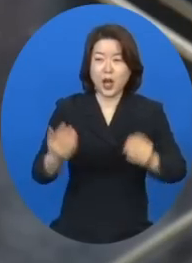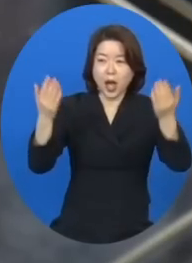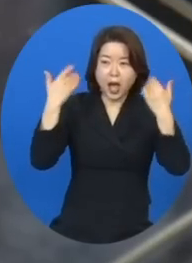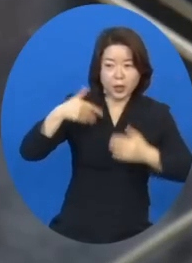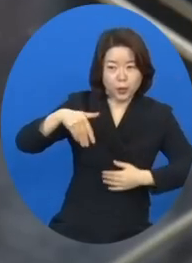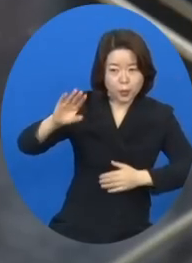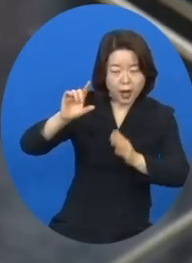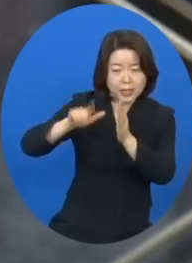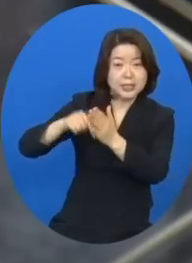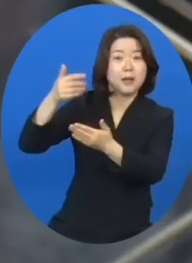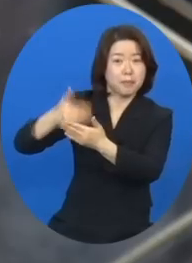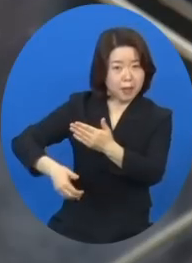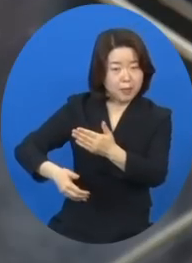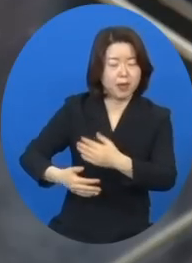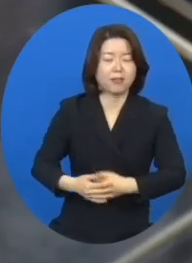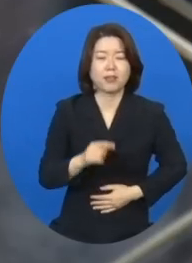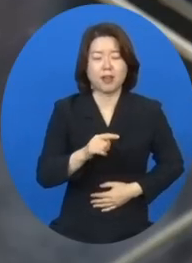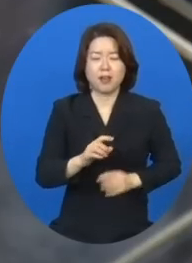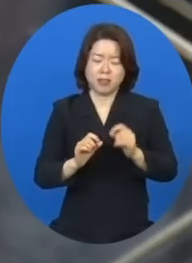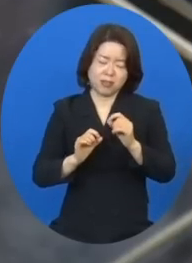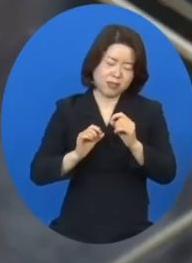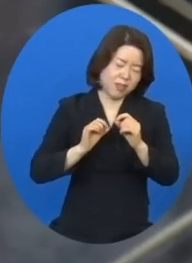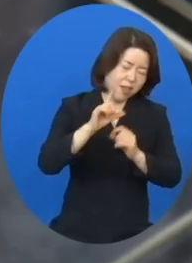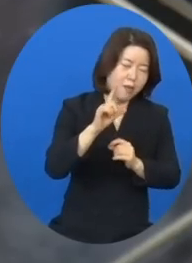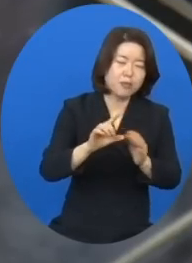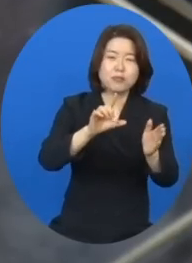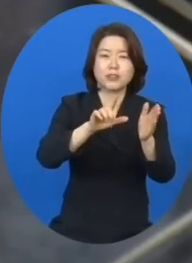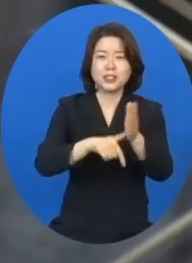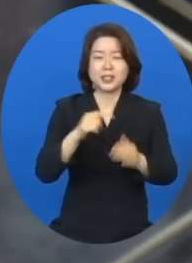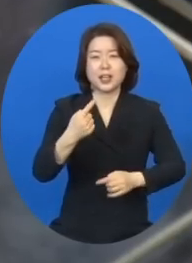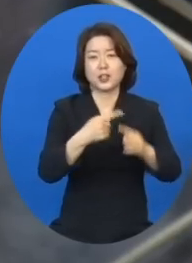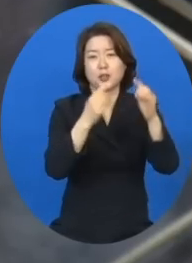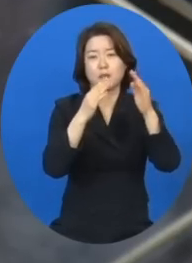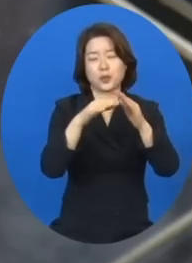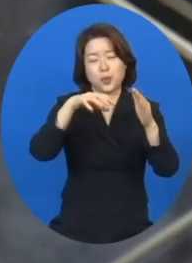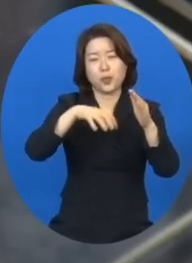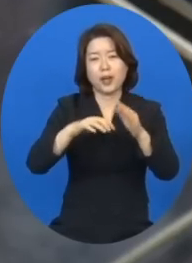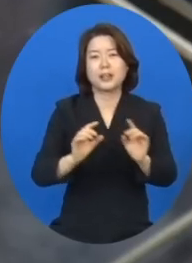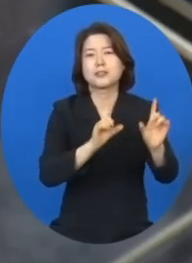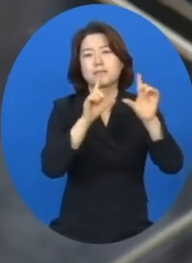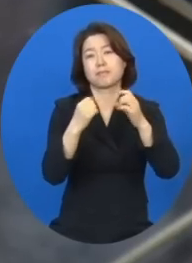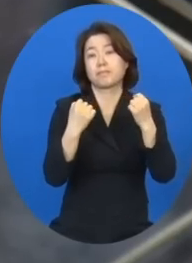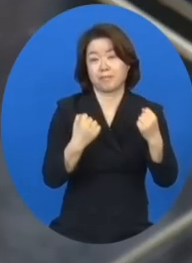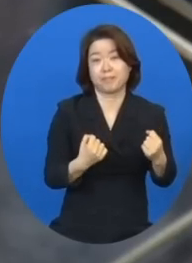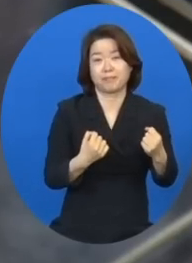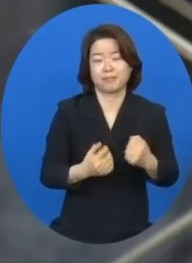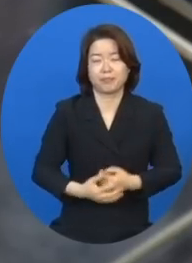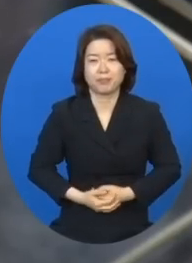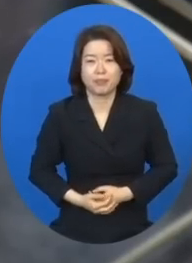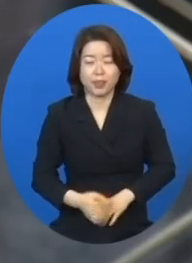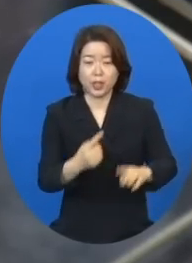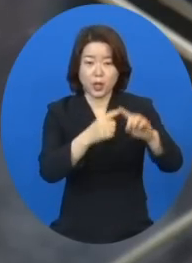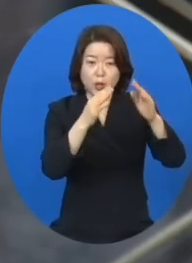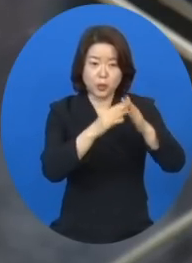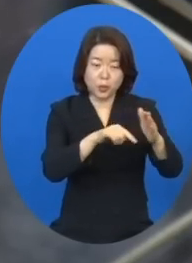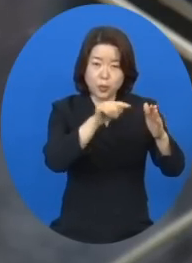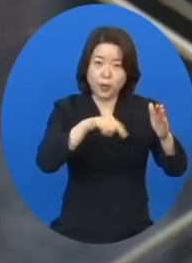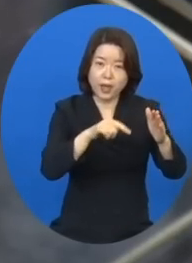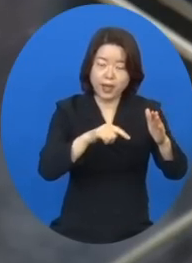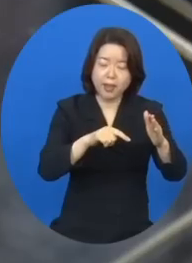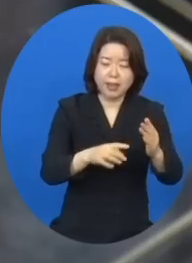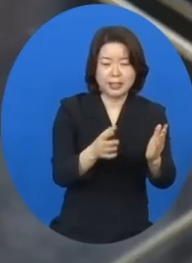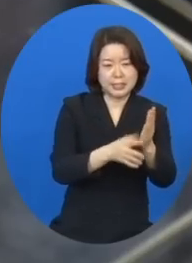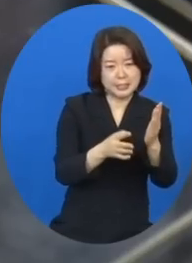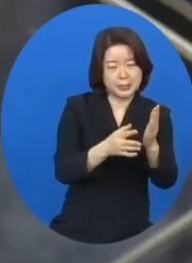시간을 제외하고는 거의 대부분의 시간을 교회에서 보냈어요. 교회에 있는 물리적인 시간이